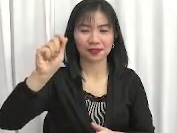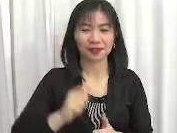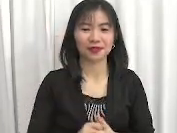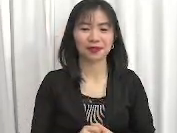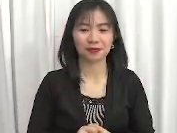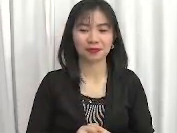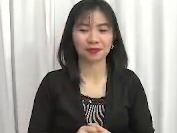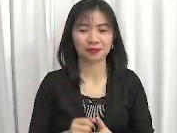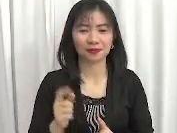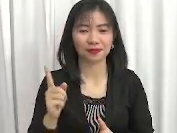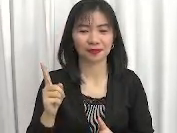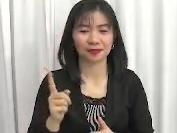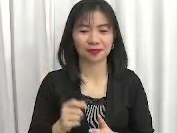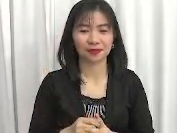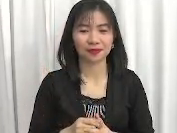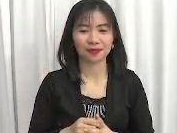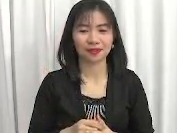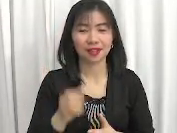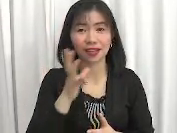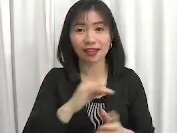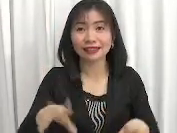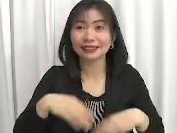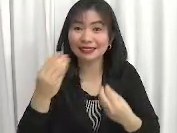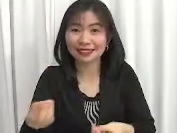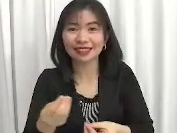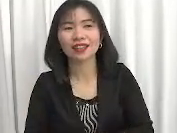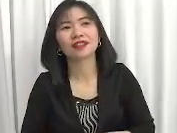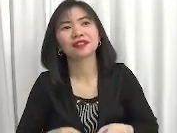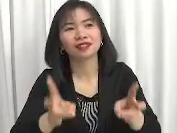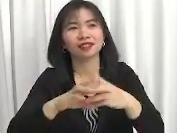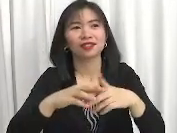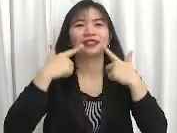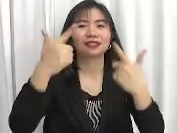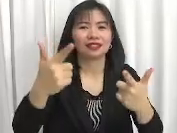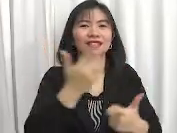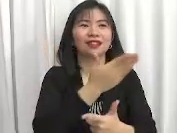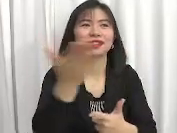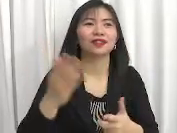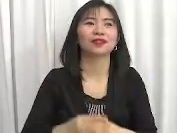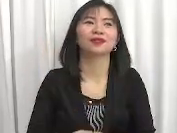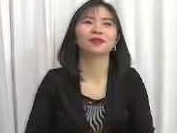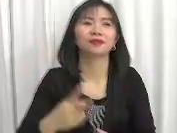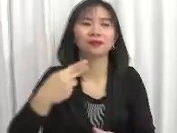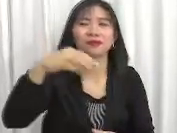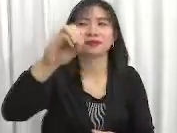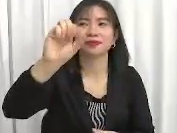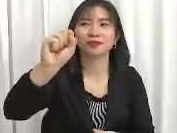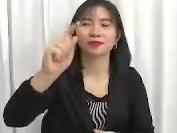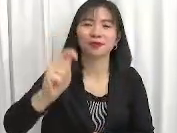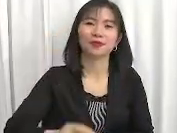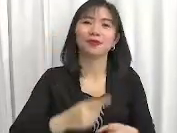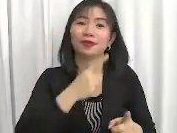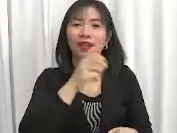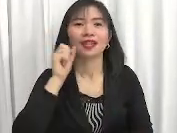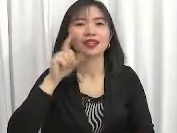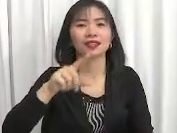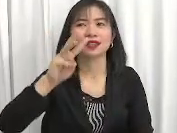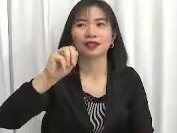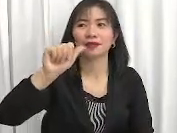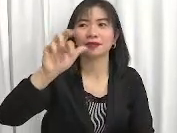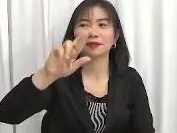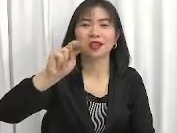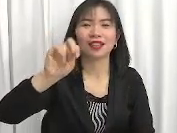mo ng pagkakataon bumati. Bumati ang ating host na si Ma'am Marinelli Dolor. Happy